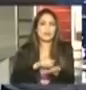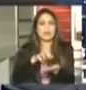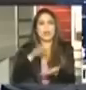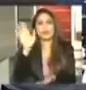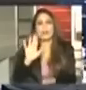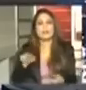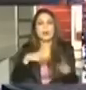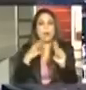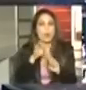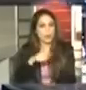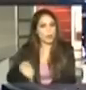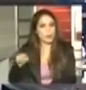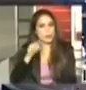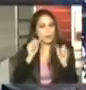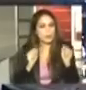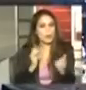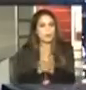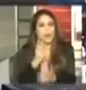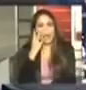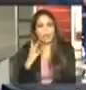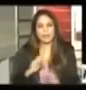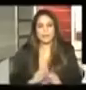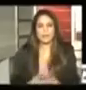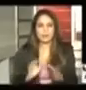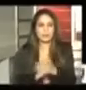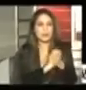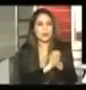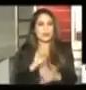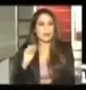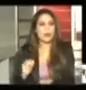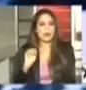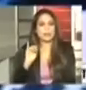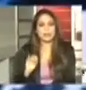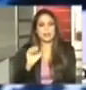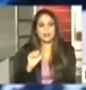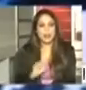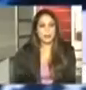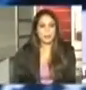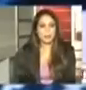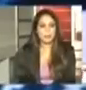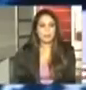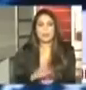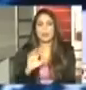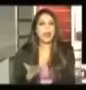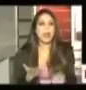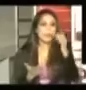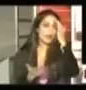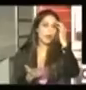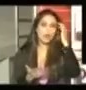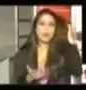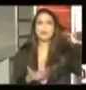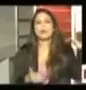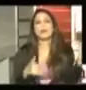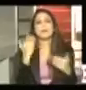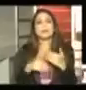בעולם, בטח גם אתם כבר ראיתם והפצתם. שלום, מרק ישראל סלם מהג'רוזלם פוסט. ערב טוב. אז למה בסוף כל הסיפור הזה אתה